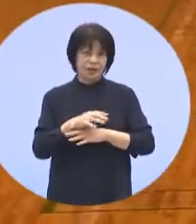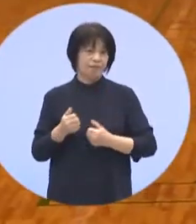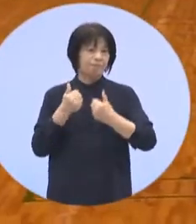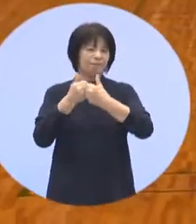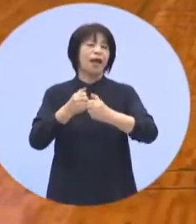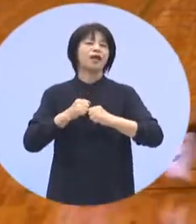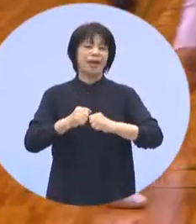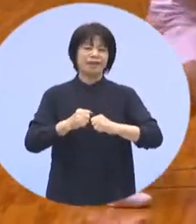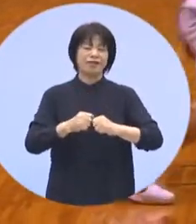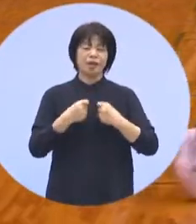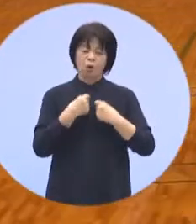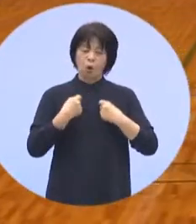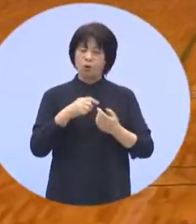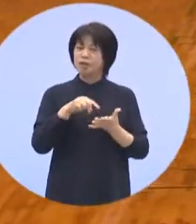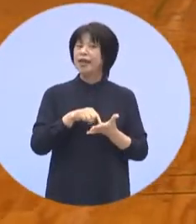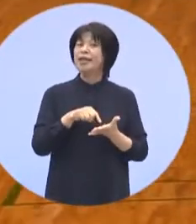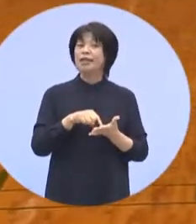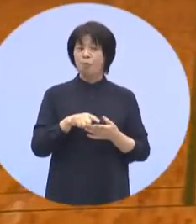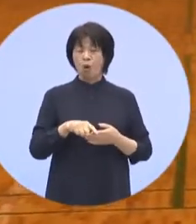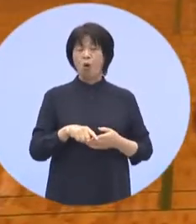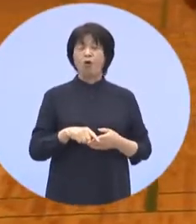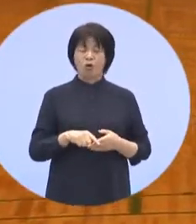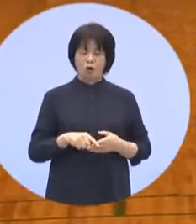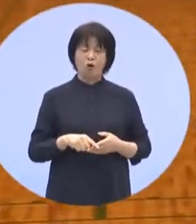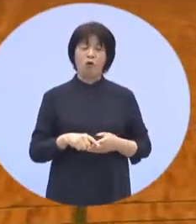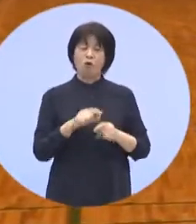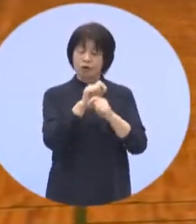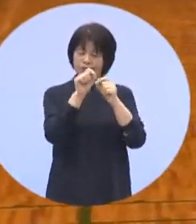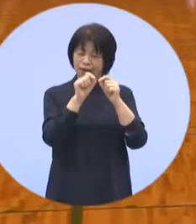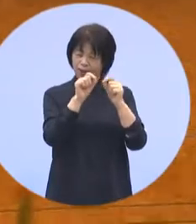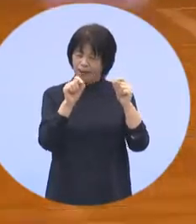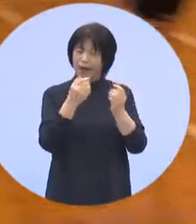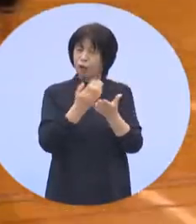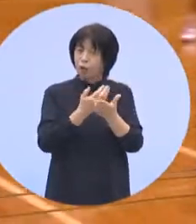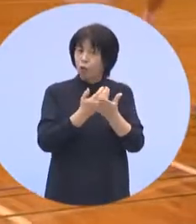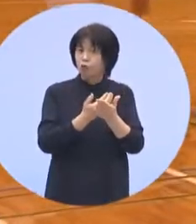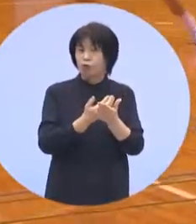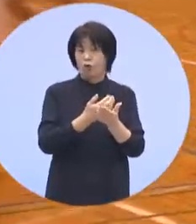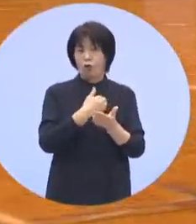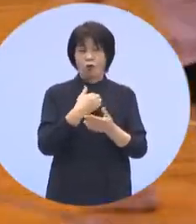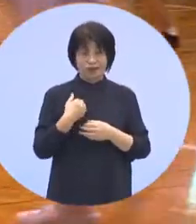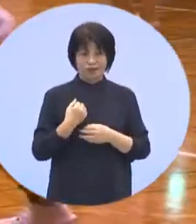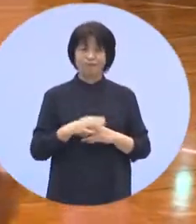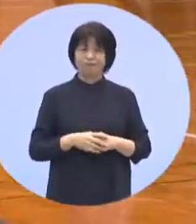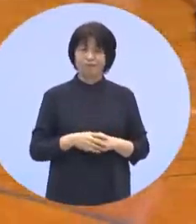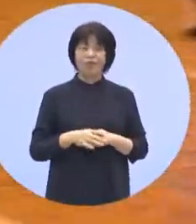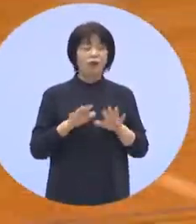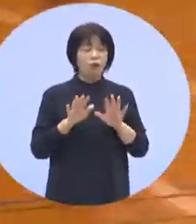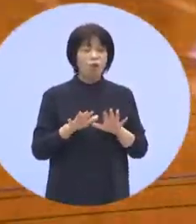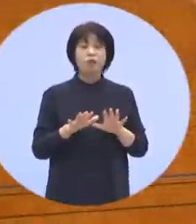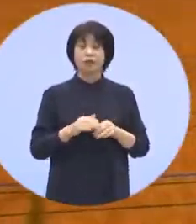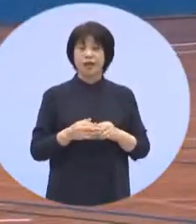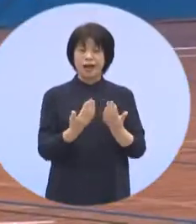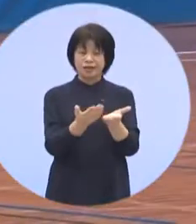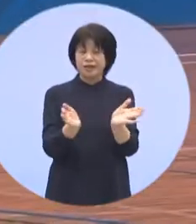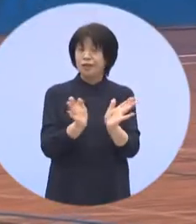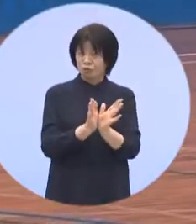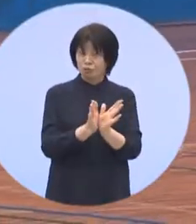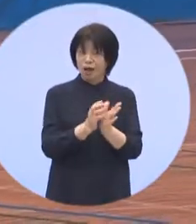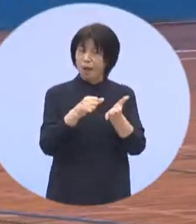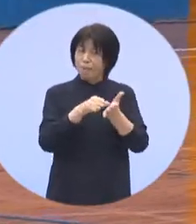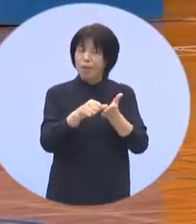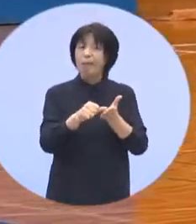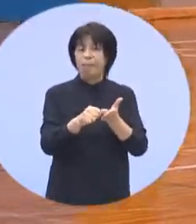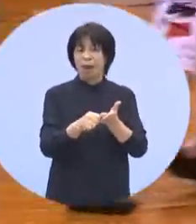としてもしっかり結果を残せるように頑張りたいと思いますし、やっぱギフスープス今シーズンは、まあ、メンバーも入れ替わ